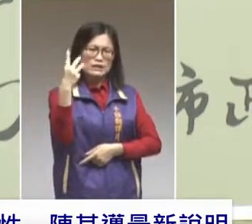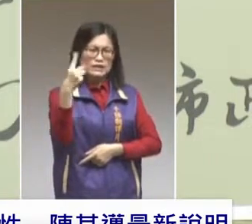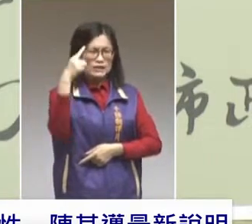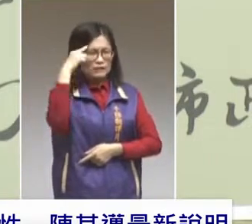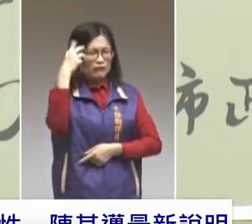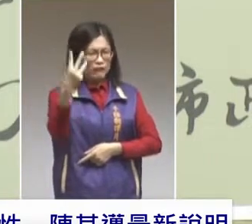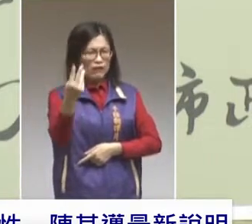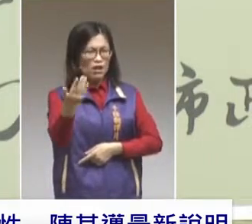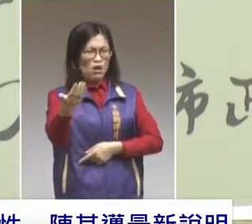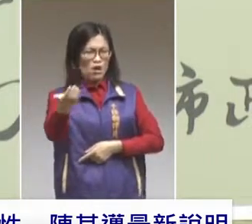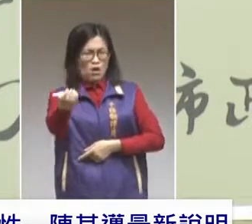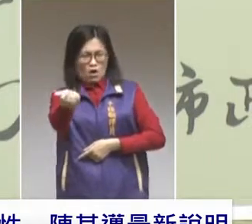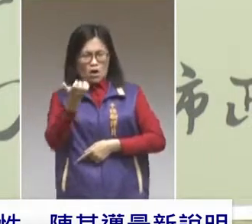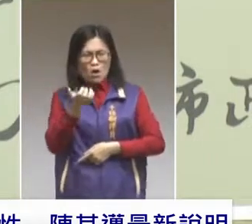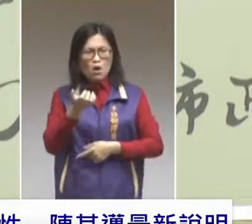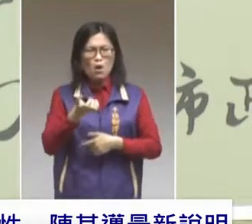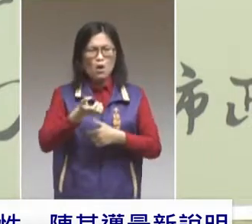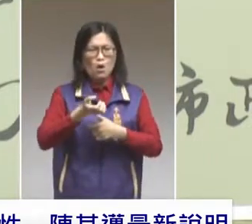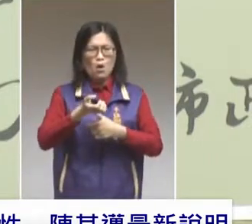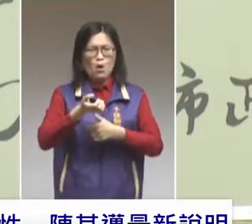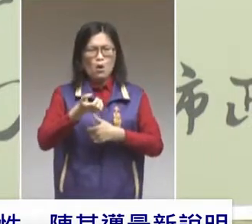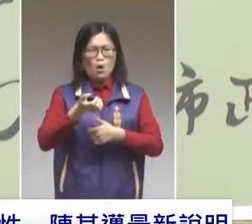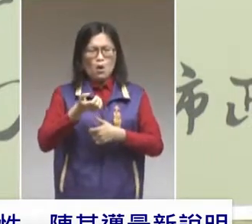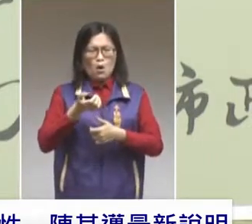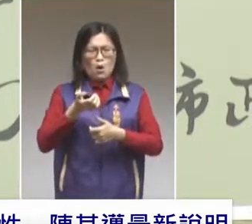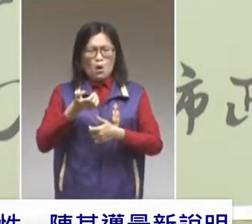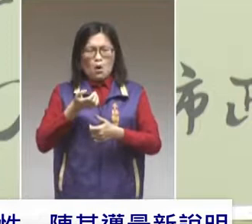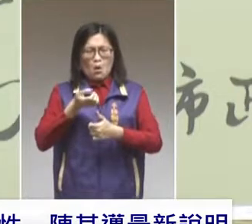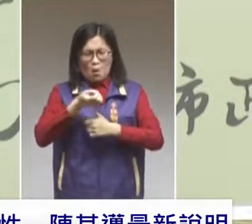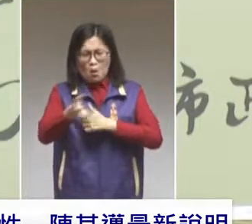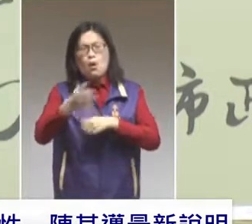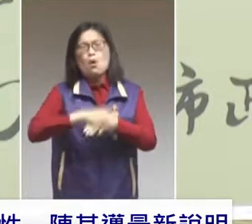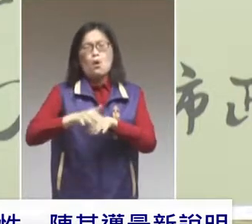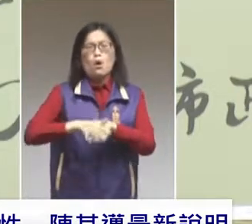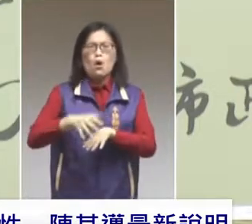这个前三天它具有感染力，所以它